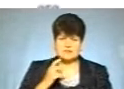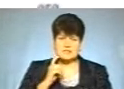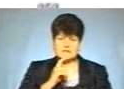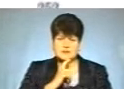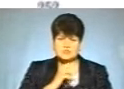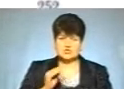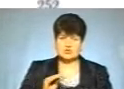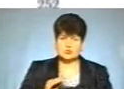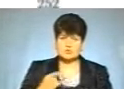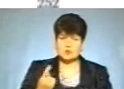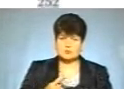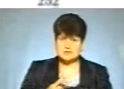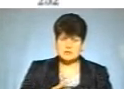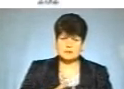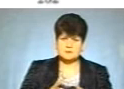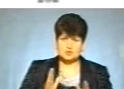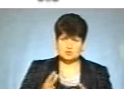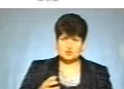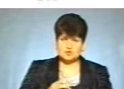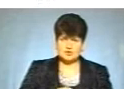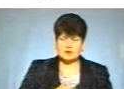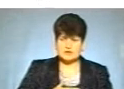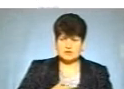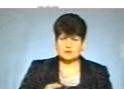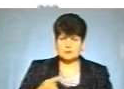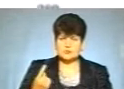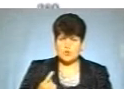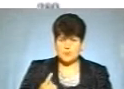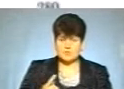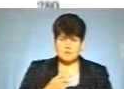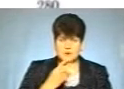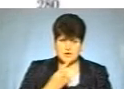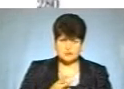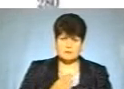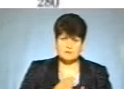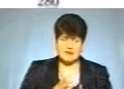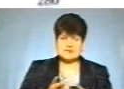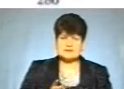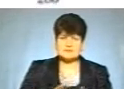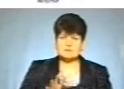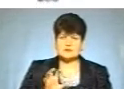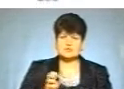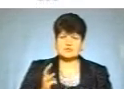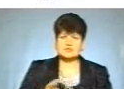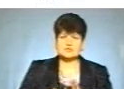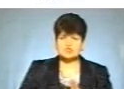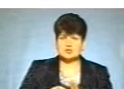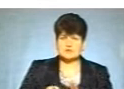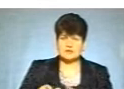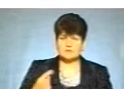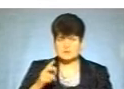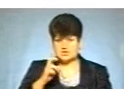та Житомирській областях найбільше буде скорочення, але наша Тернопільська область, бачимо, що має залишитися 536 людей в обласній